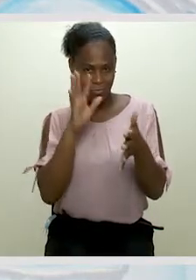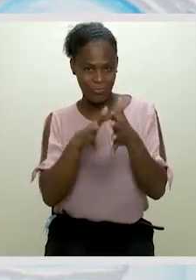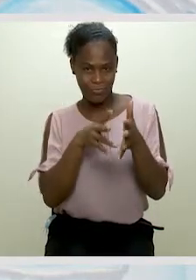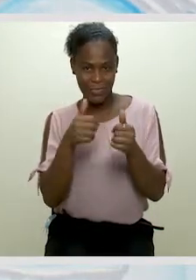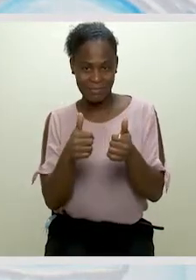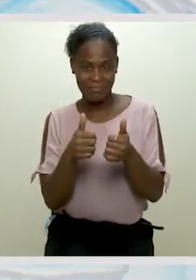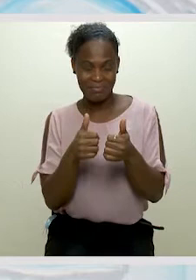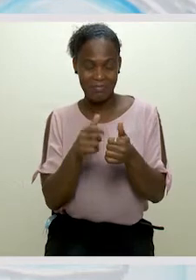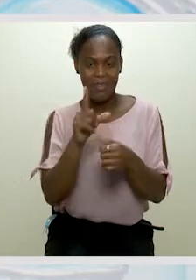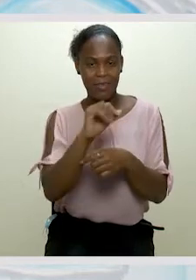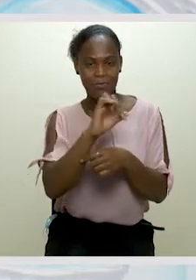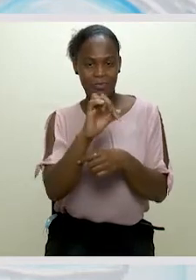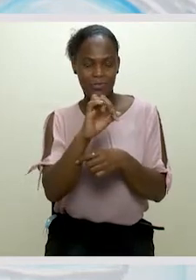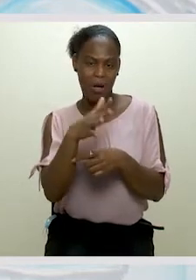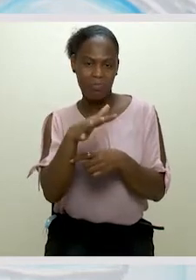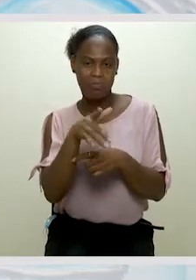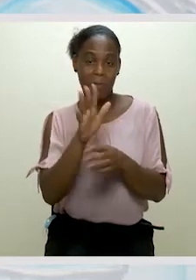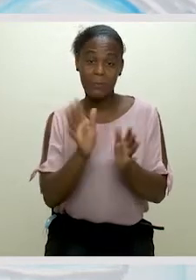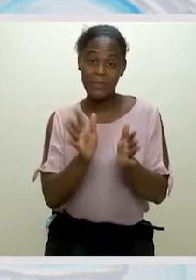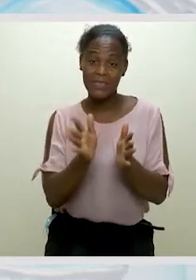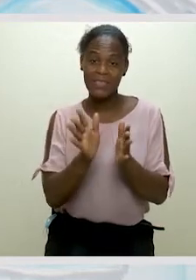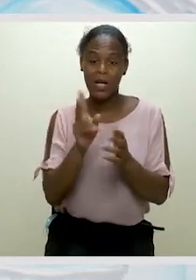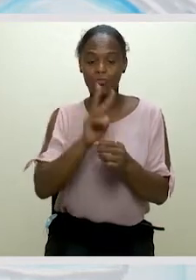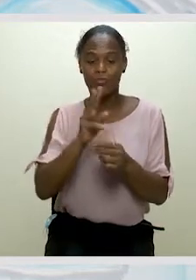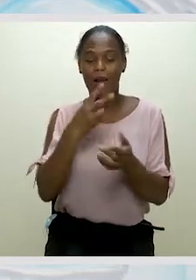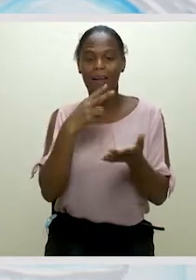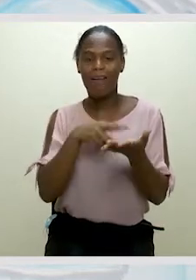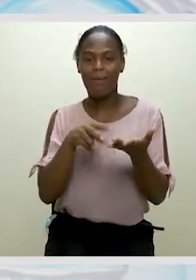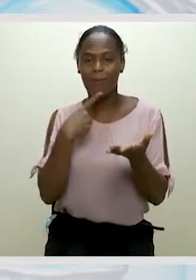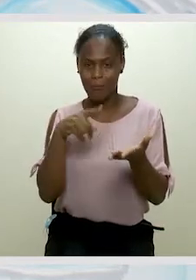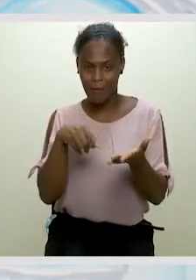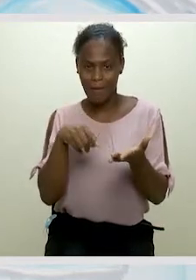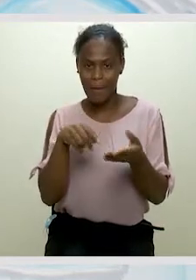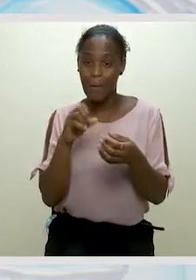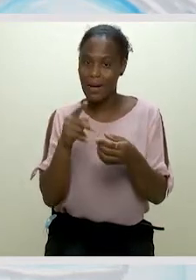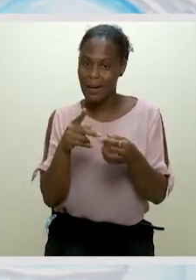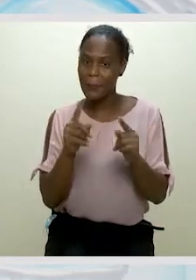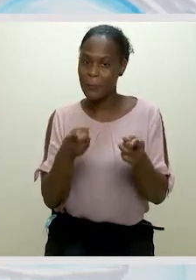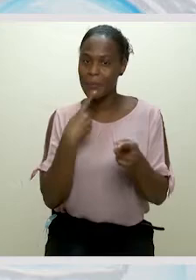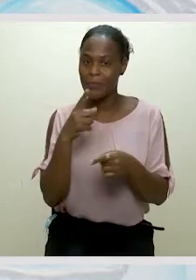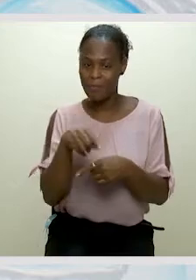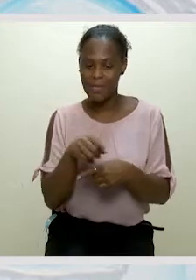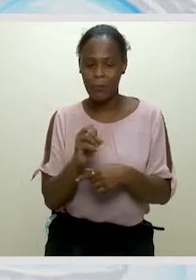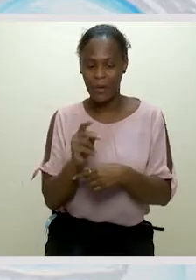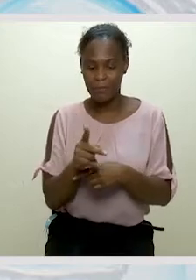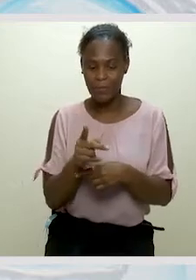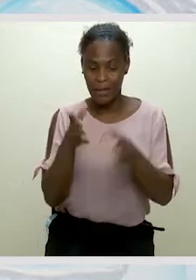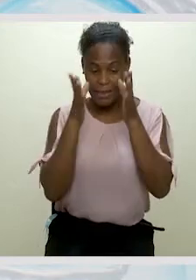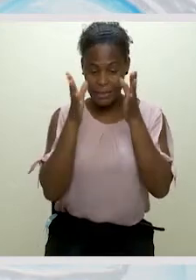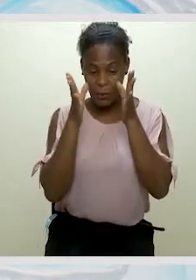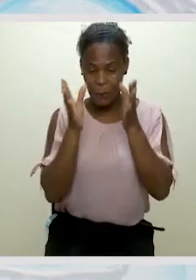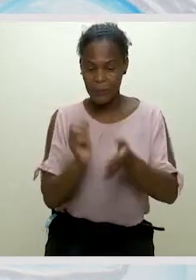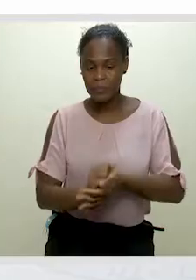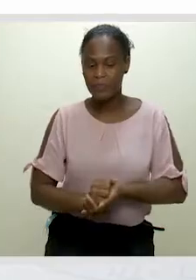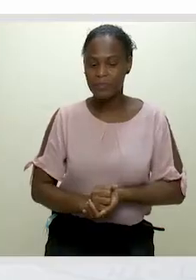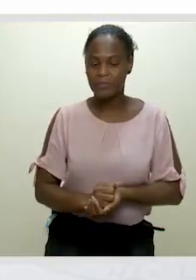vous avez peut-être besoin d'une deuxième lecture, n'est-ce pas? On reprend? Ok, faites attention, hein? On y